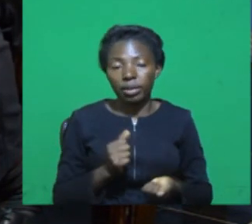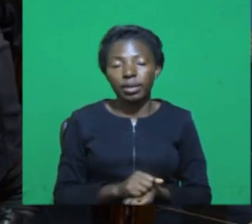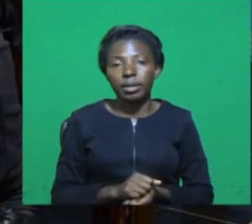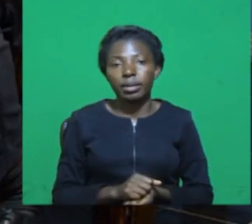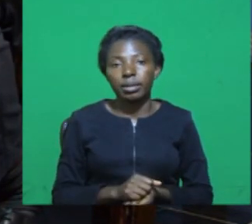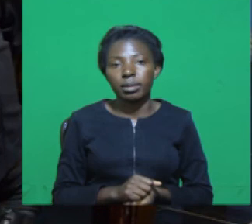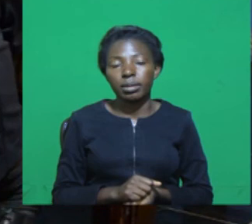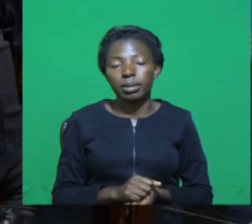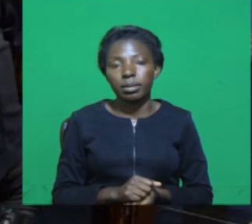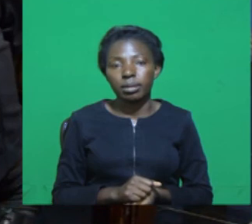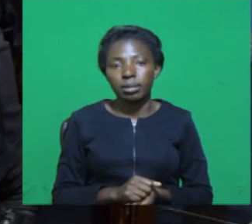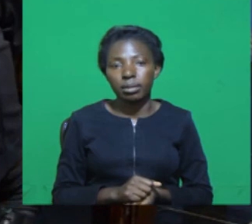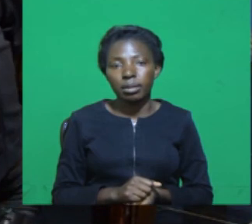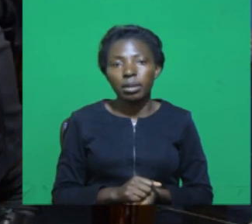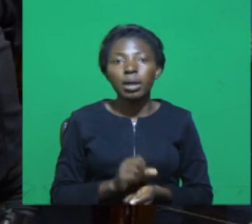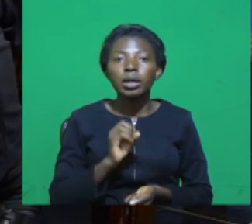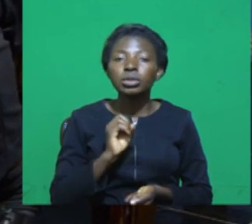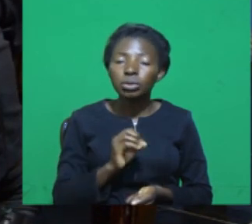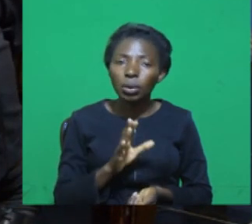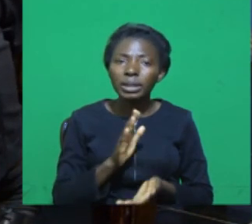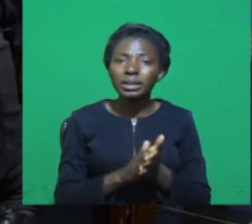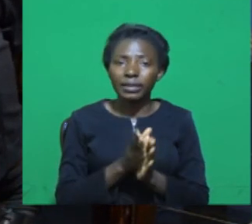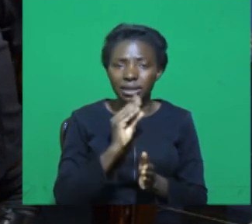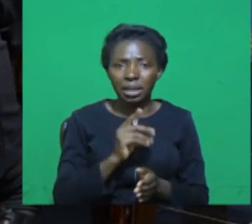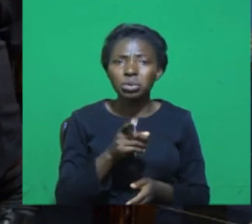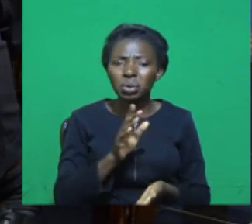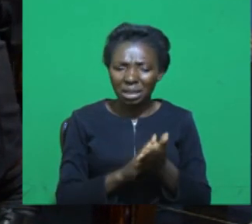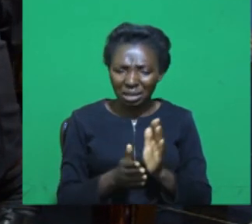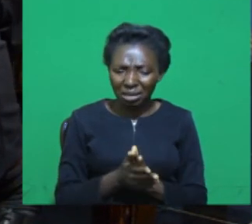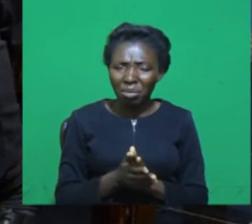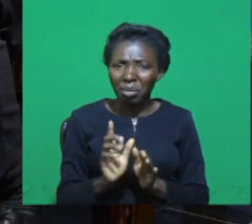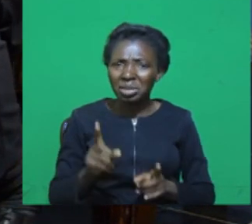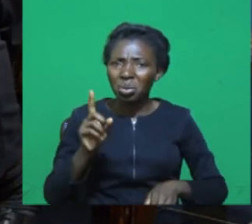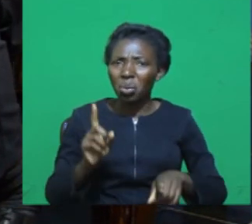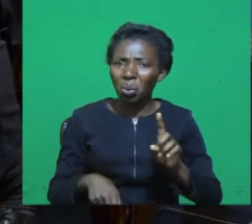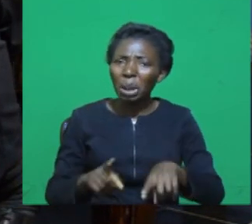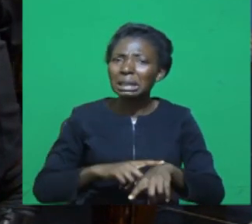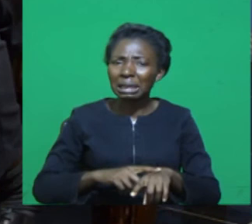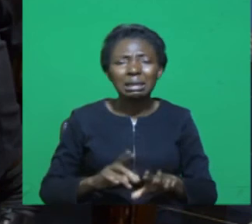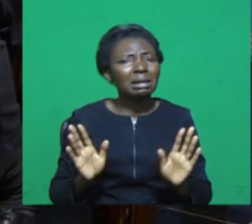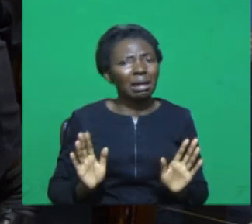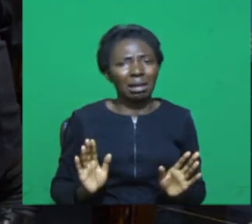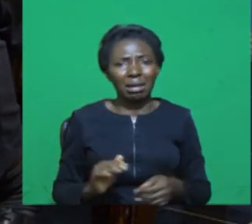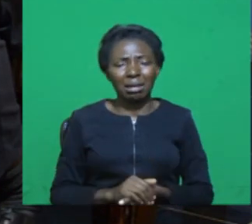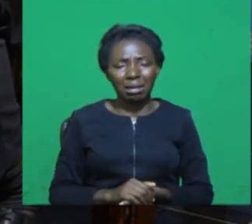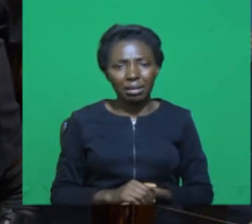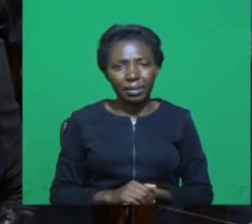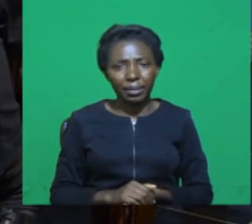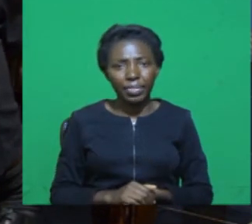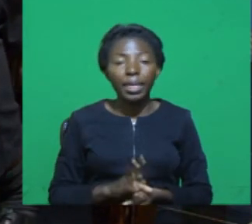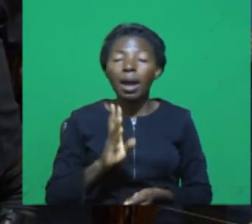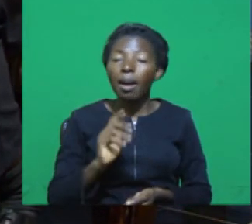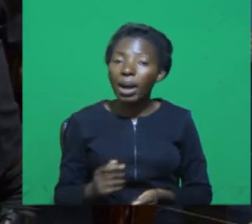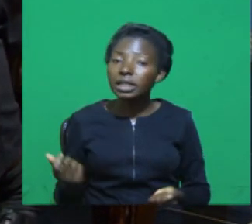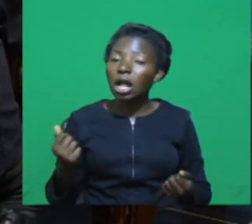Tiri kuna Peter. Zvoita sekuti vanhu vari kunzi varege kupfeka hembe. Patsanangurei pasi.